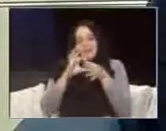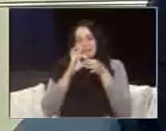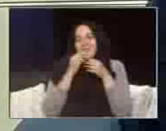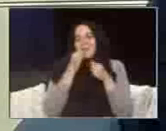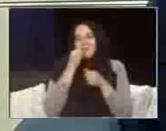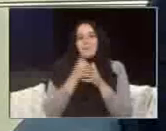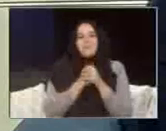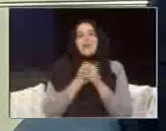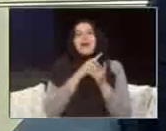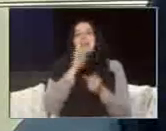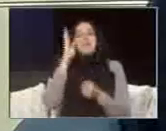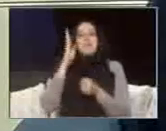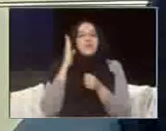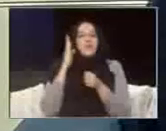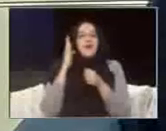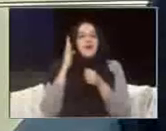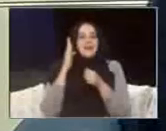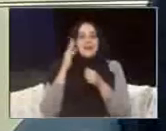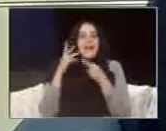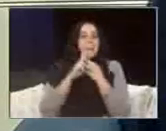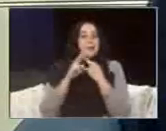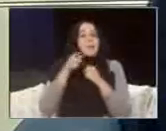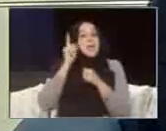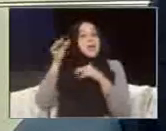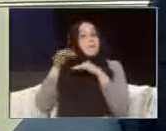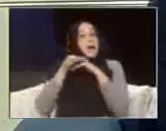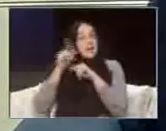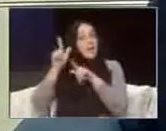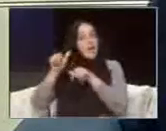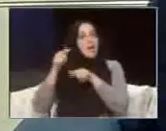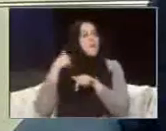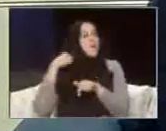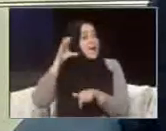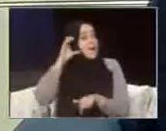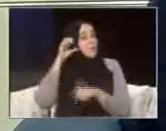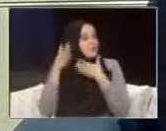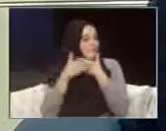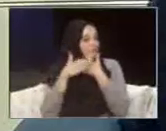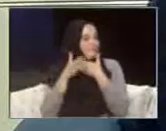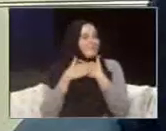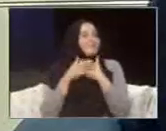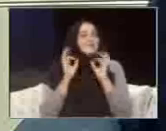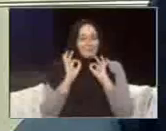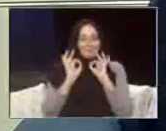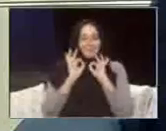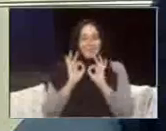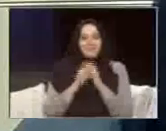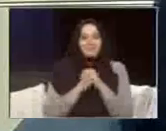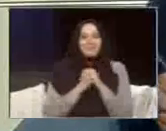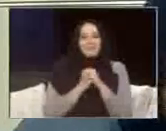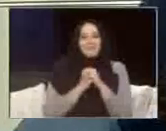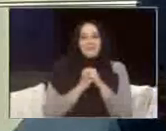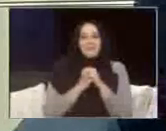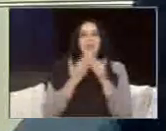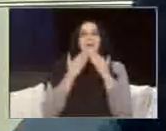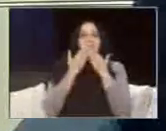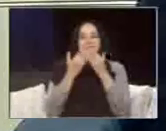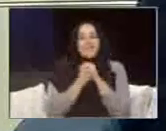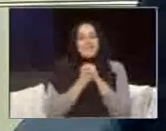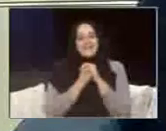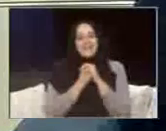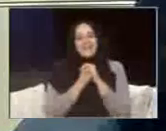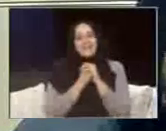الله. نجاوبوك وان شاء الله يكون زوجك يسمع فينا حتى نعطيوه توجيه في الموضوع. ان ان شاء الله يا ربي وتكون... عيش اخي العزيز ان شاء